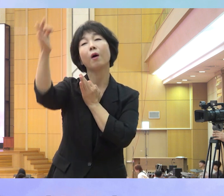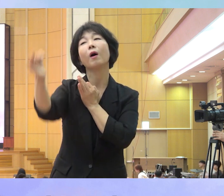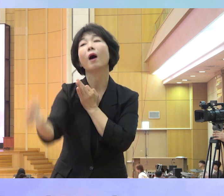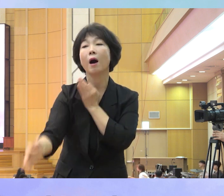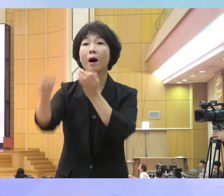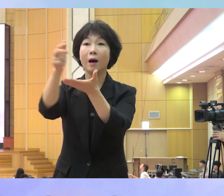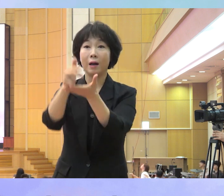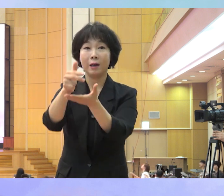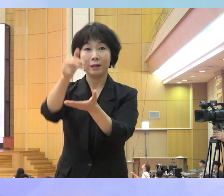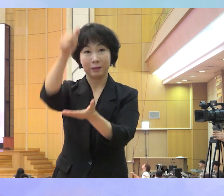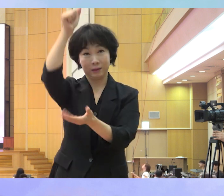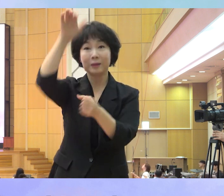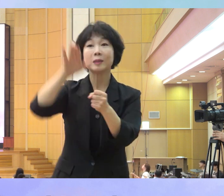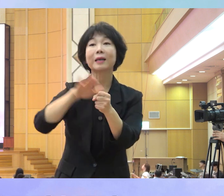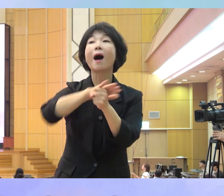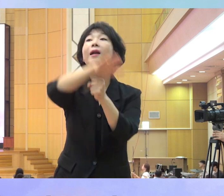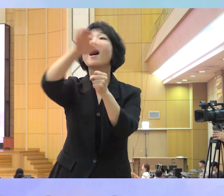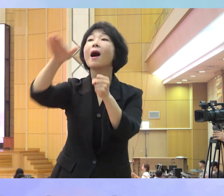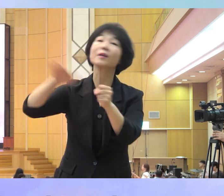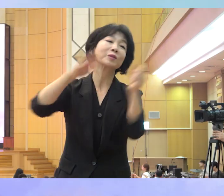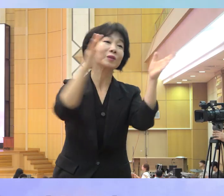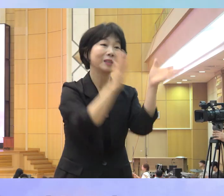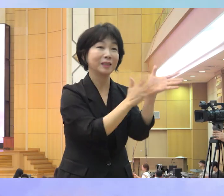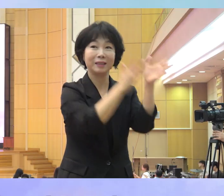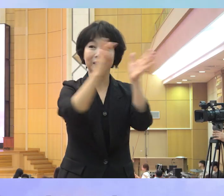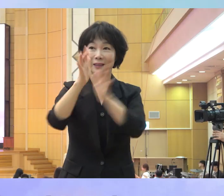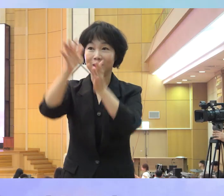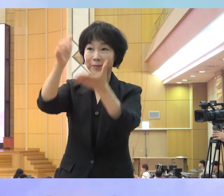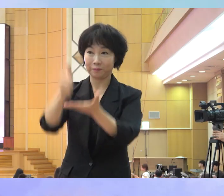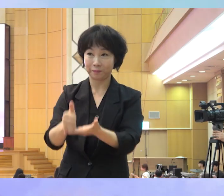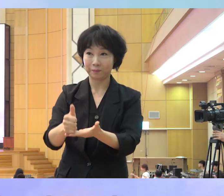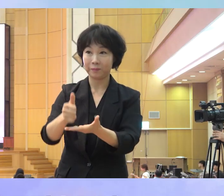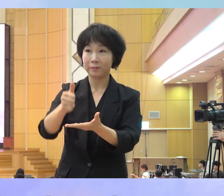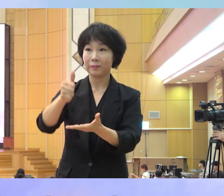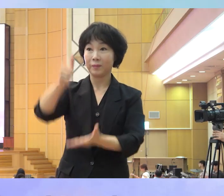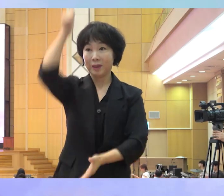영원한 마지막으로 찬양하시겠습니다. 그